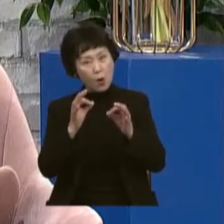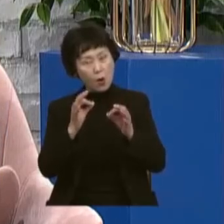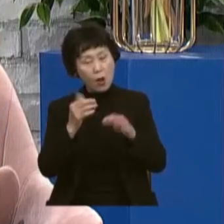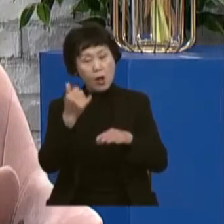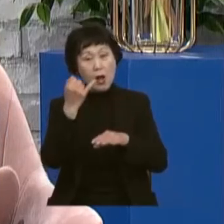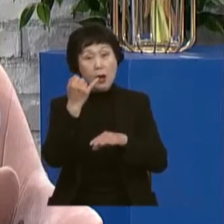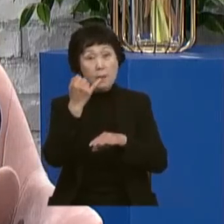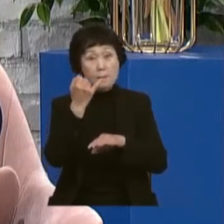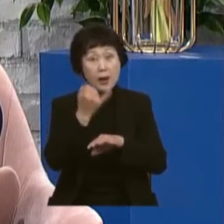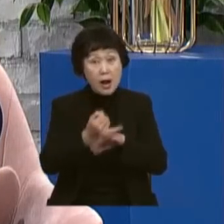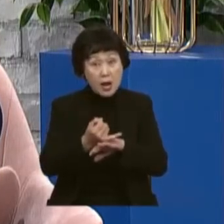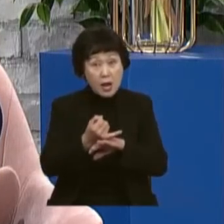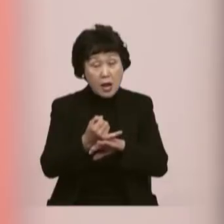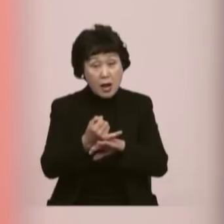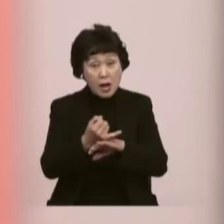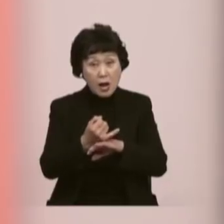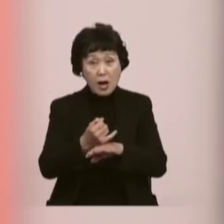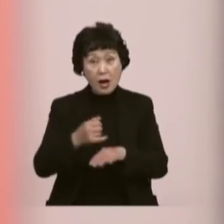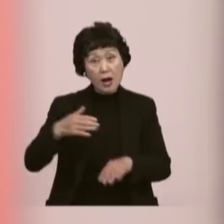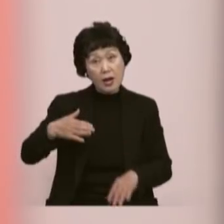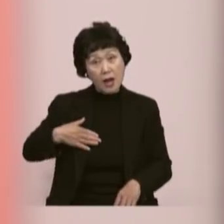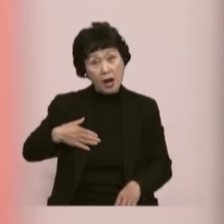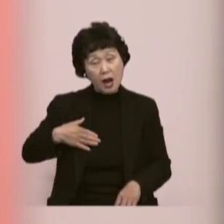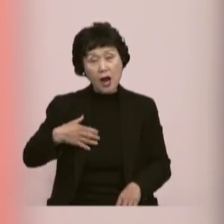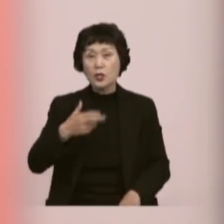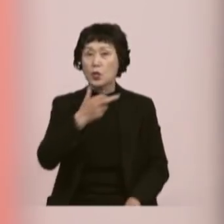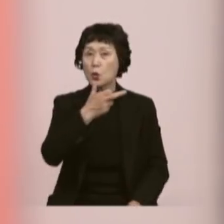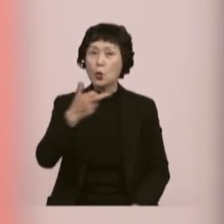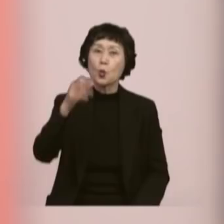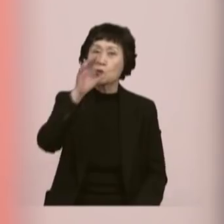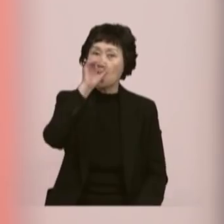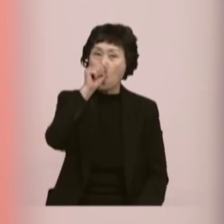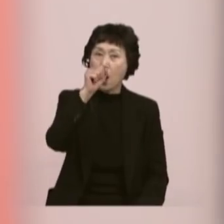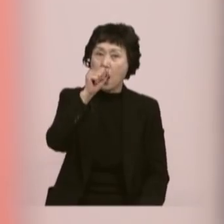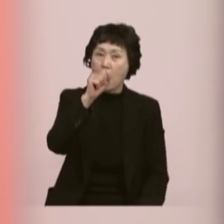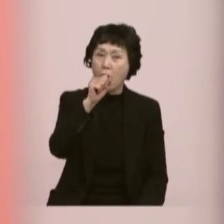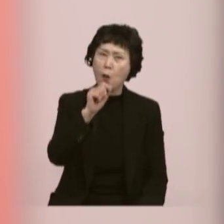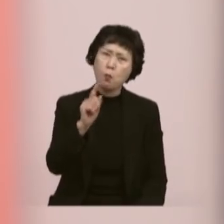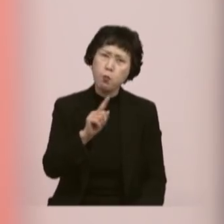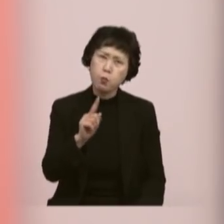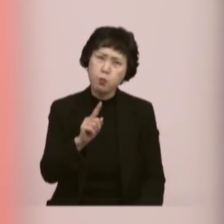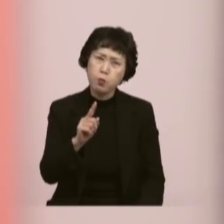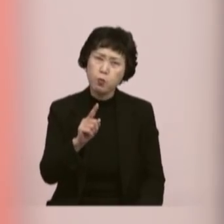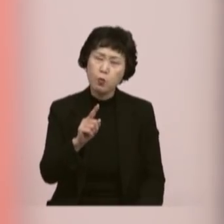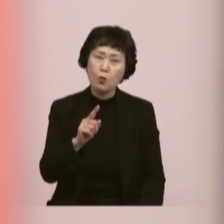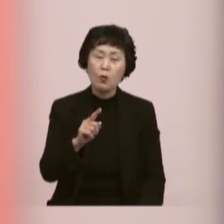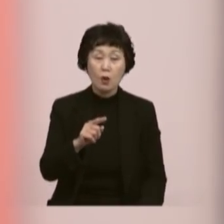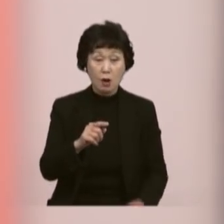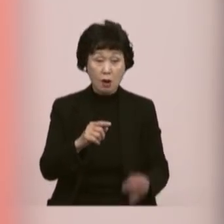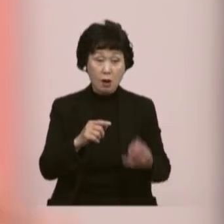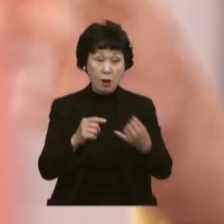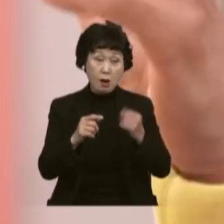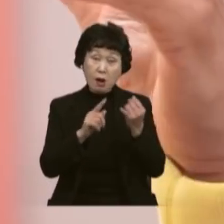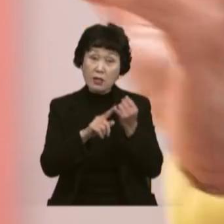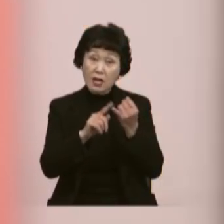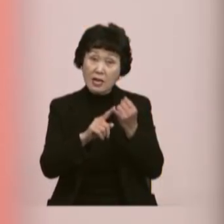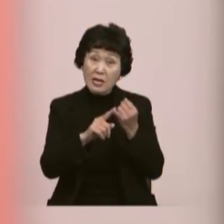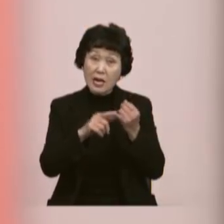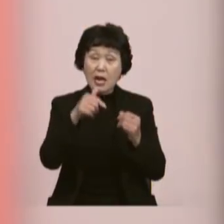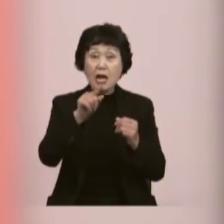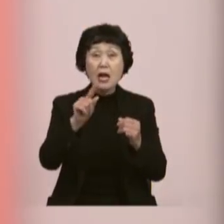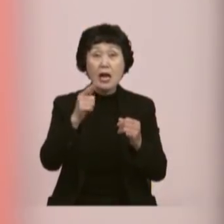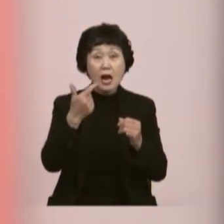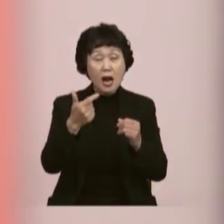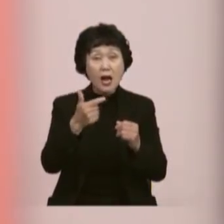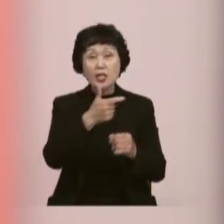네. 그게 무슨 뜻인가 했더니 애가 간이 너무 커가지고 하나만 혼자서 거예요? 그냥 두